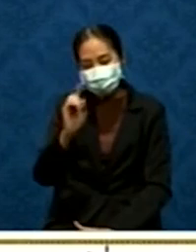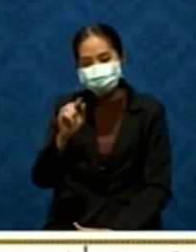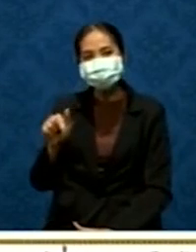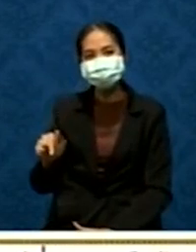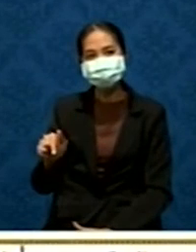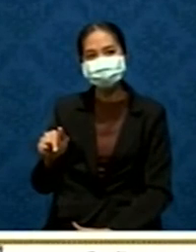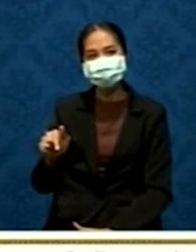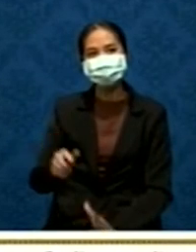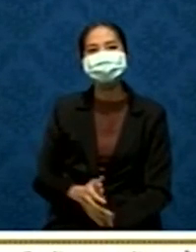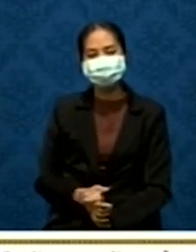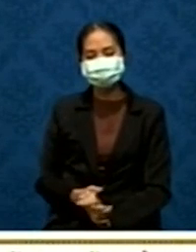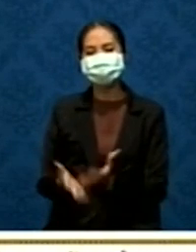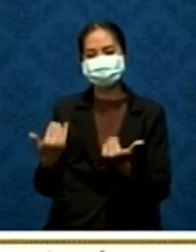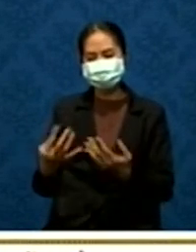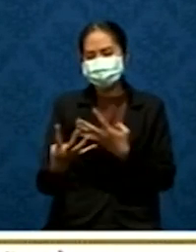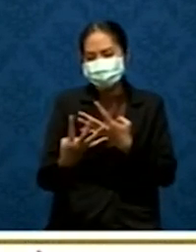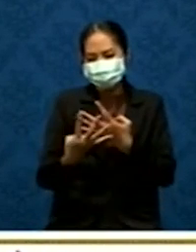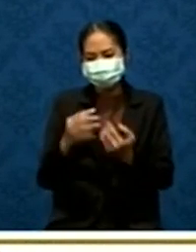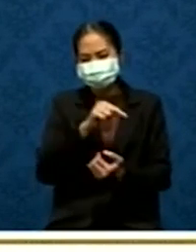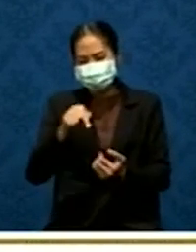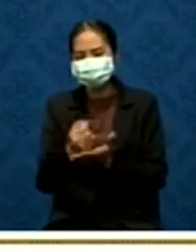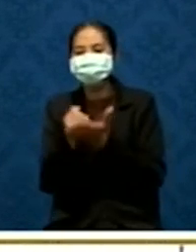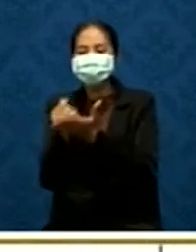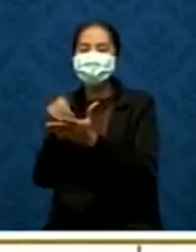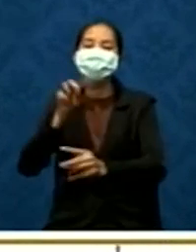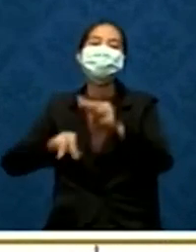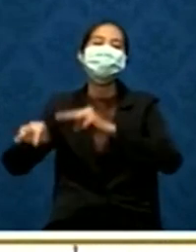ของราชทัณฑ์ด้วยนะครับที่จะได้ดูแลเท